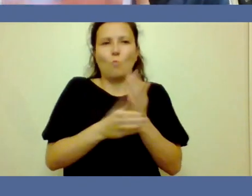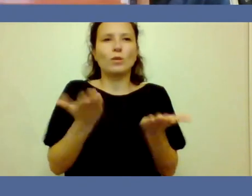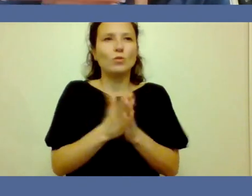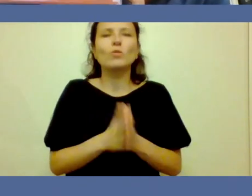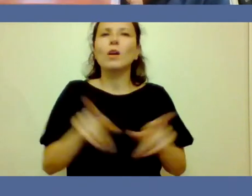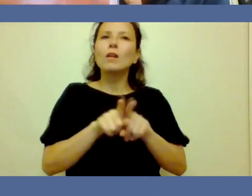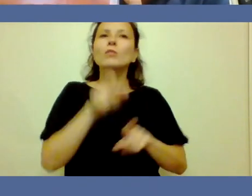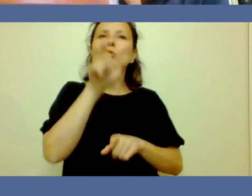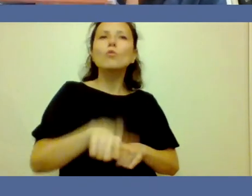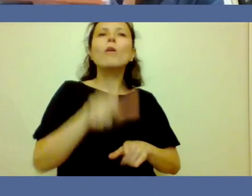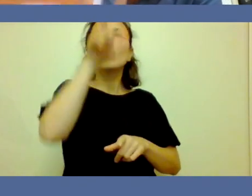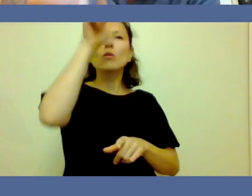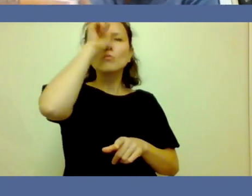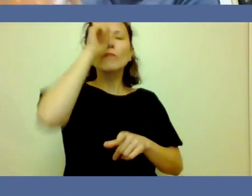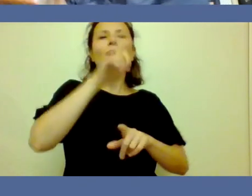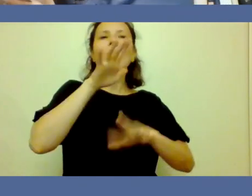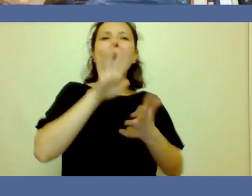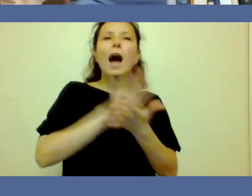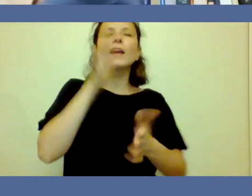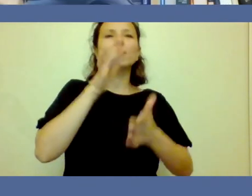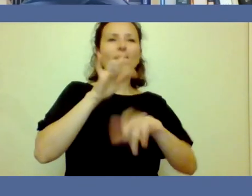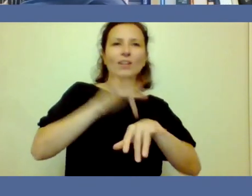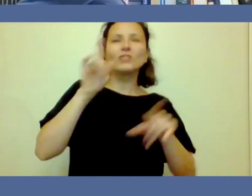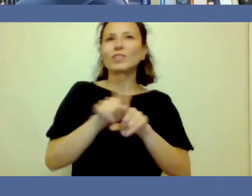i myślę, że też buntownik. No tak, właśnie. Właśnie.